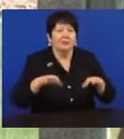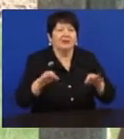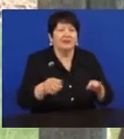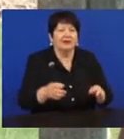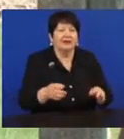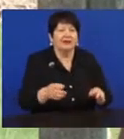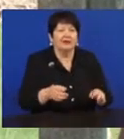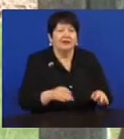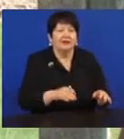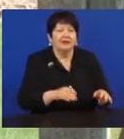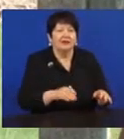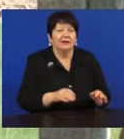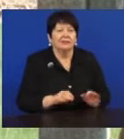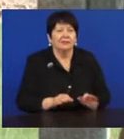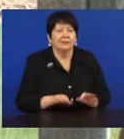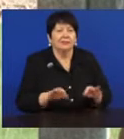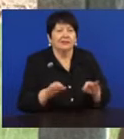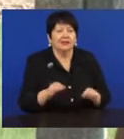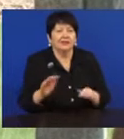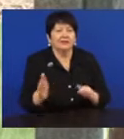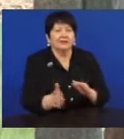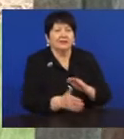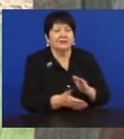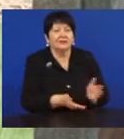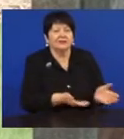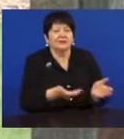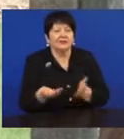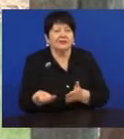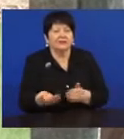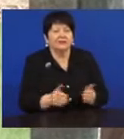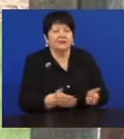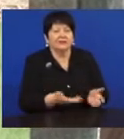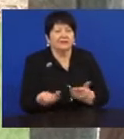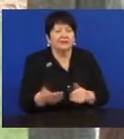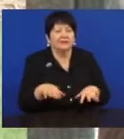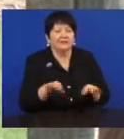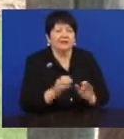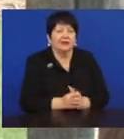Mașina s-a chemat la 7:30. Deci mașina poate să vii la 7:30.